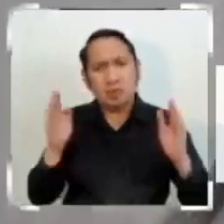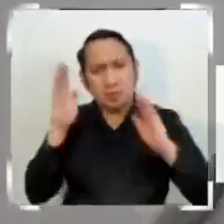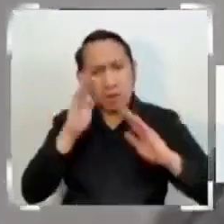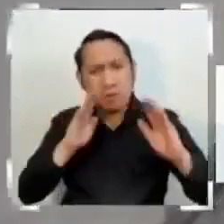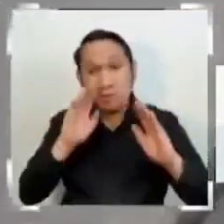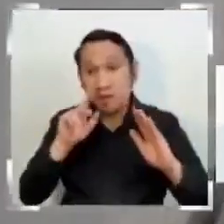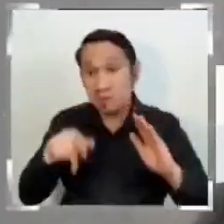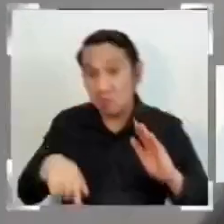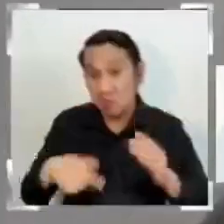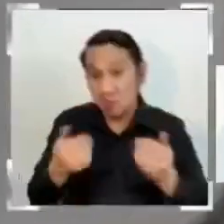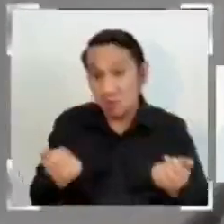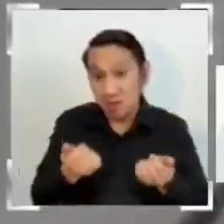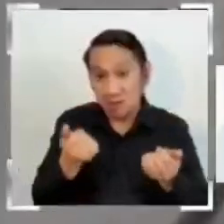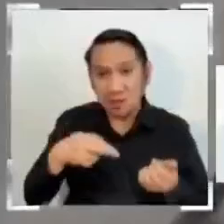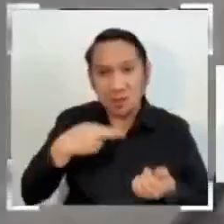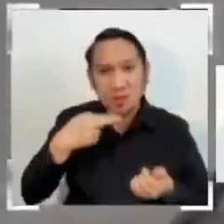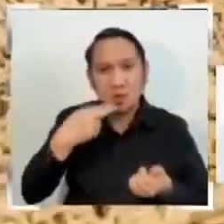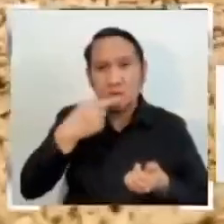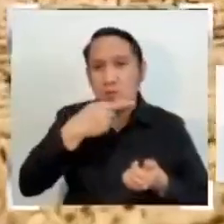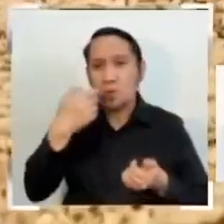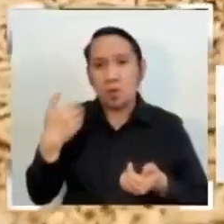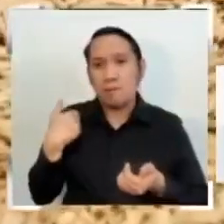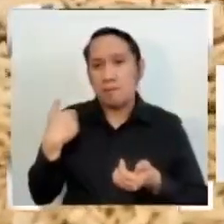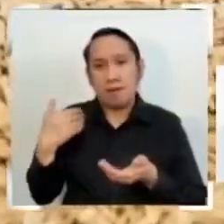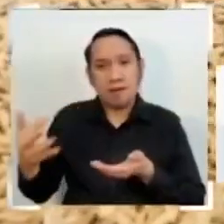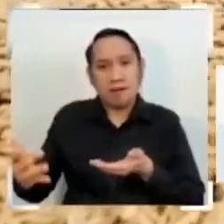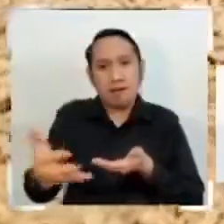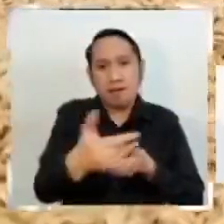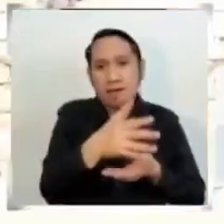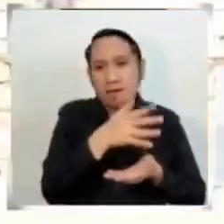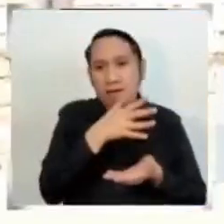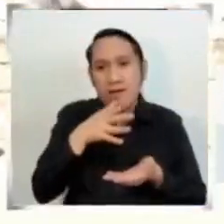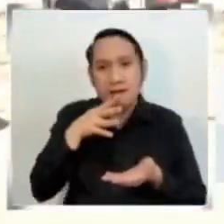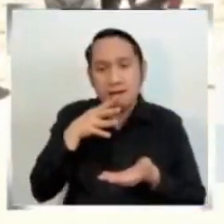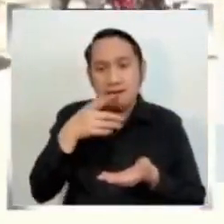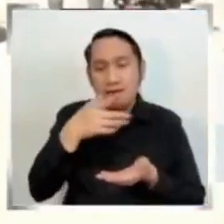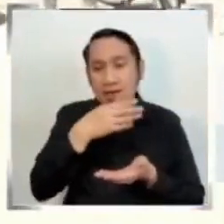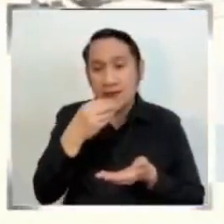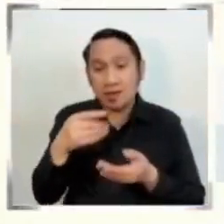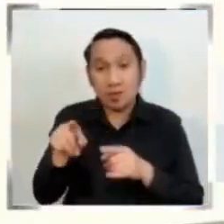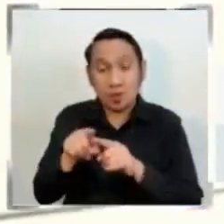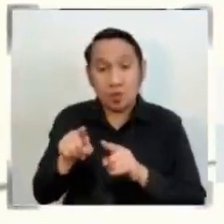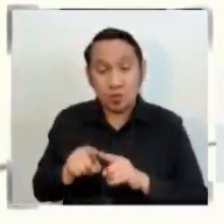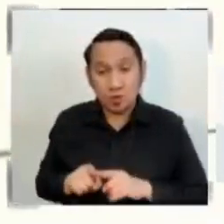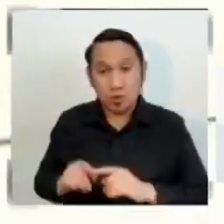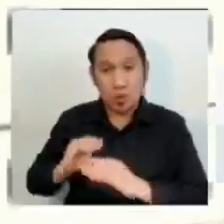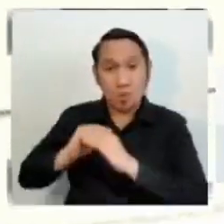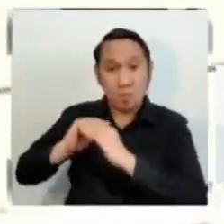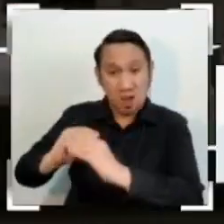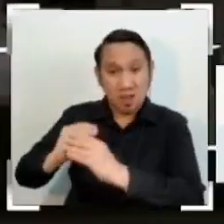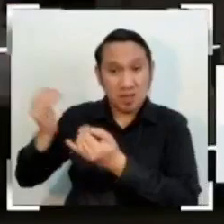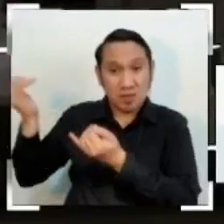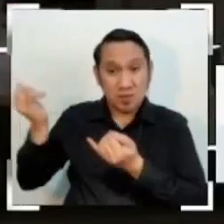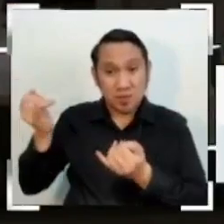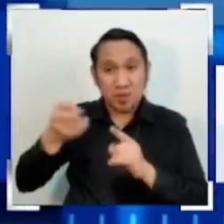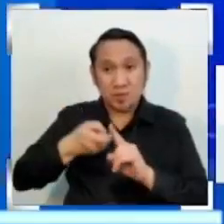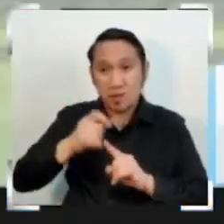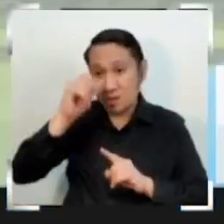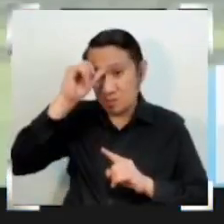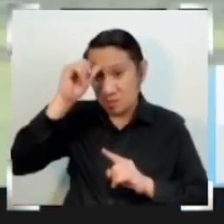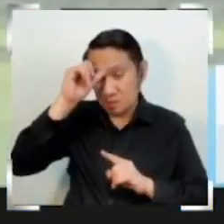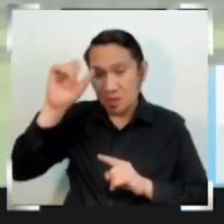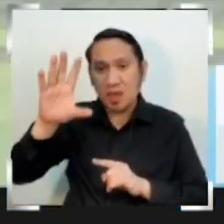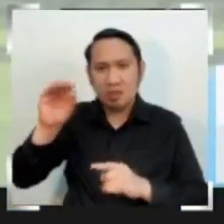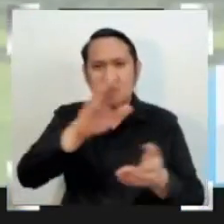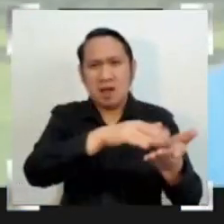dahil wala pang ani ang mga magsaka na sinabayan pa ng export ban ng India at tumataas na presyo sa Vietnam at Thailand. It